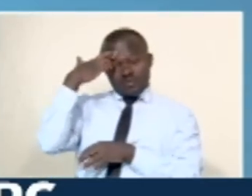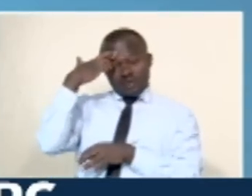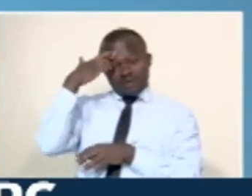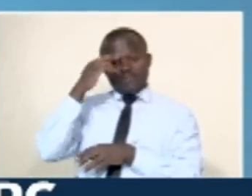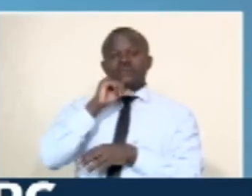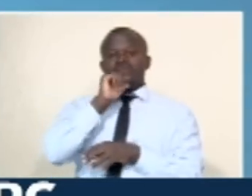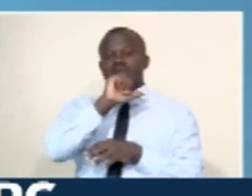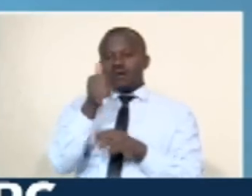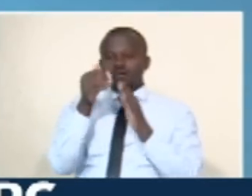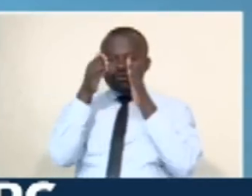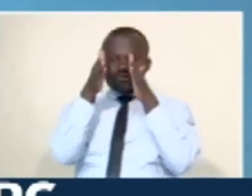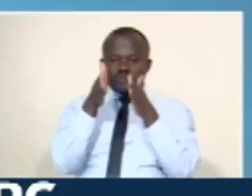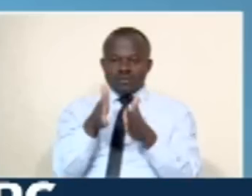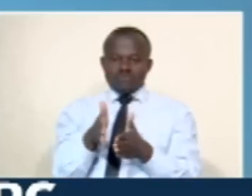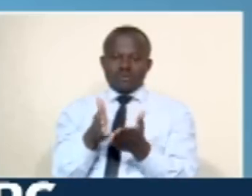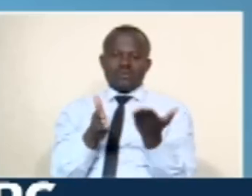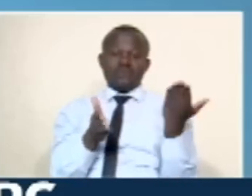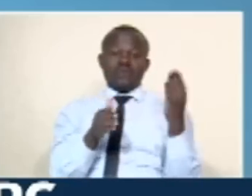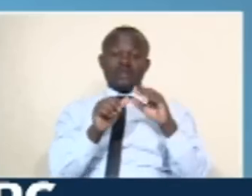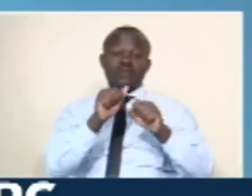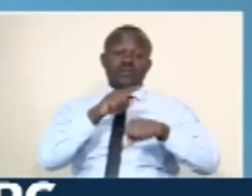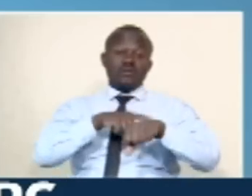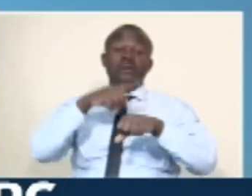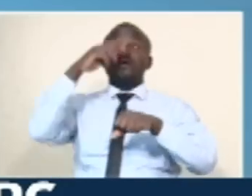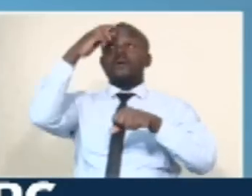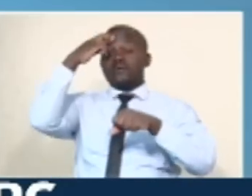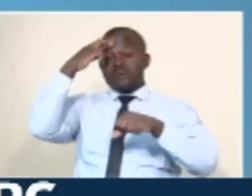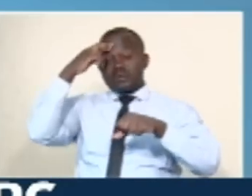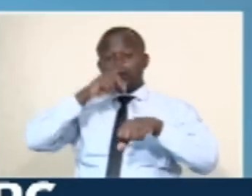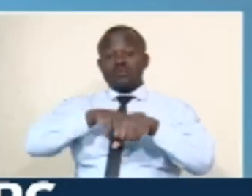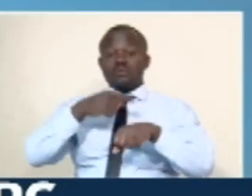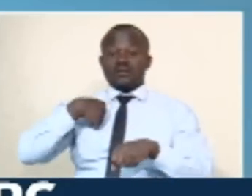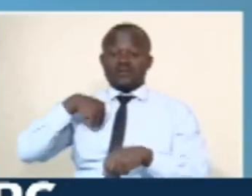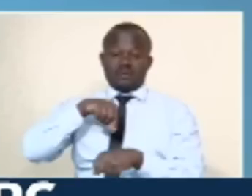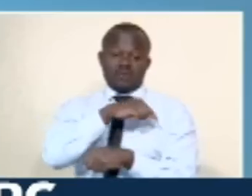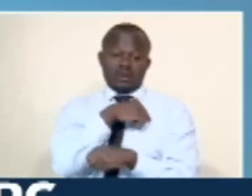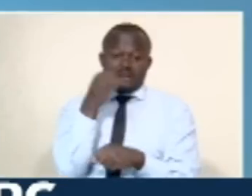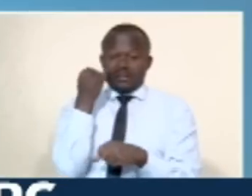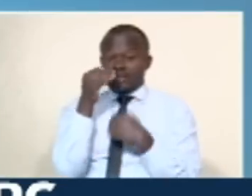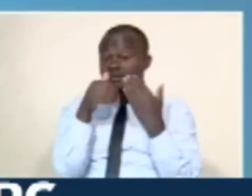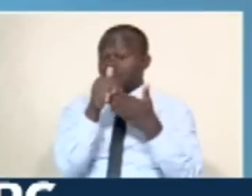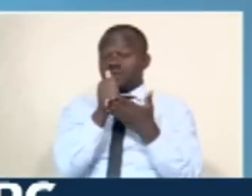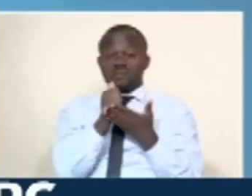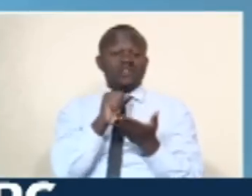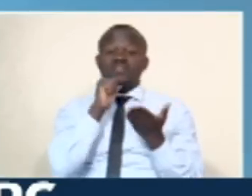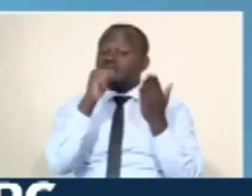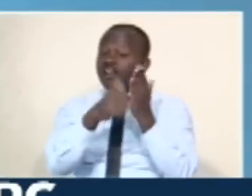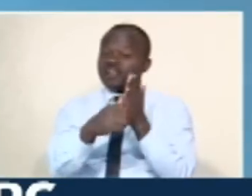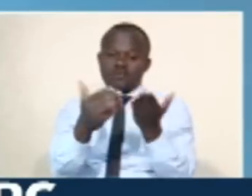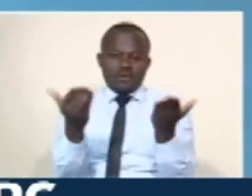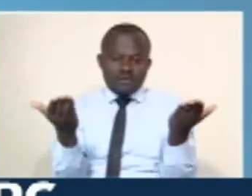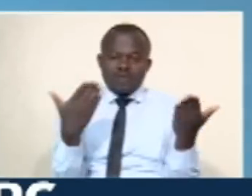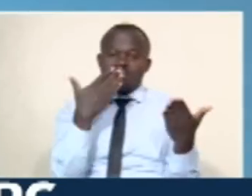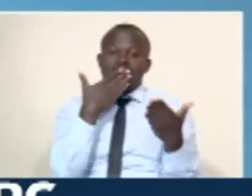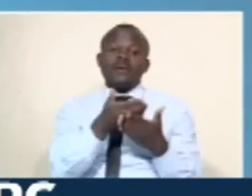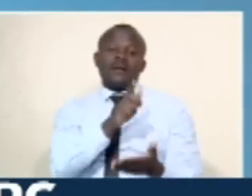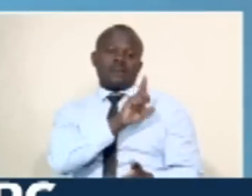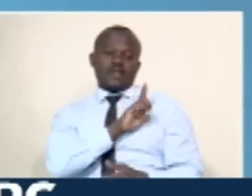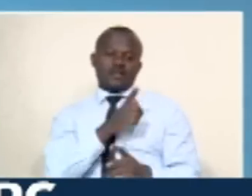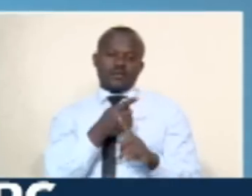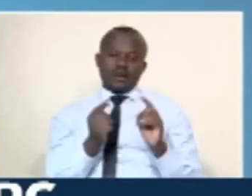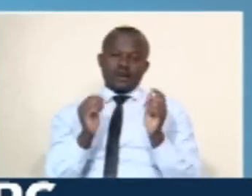wundi muntu wadufatira umwanya wo kutwibukiriza mu mwanya wacu, hagize udufasha nta kibazo, byaba ari amahire,